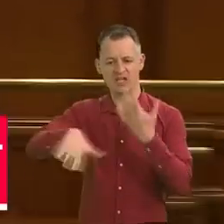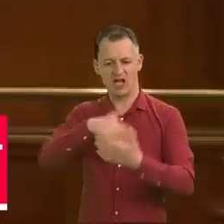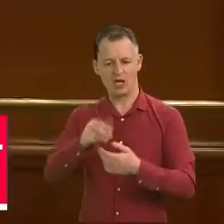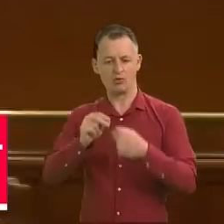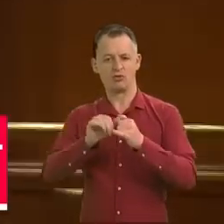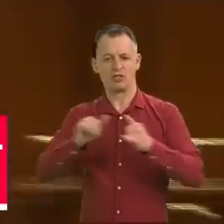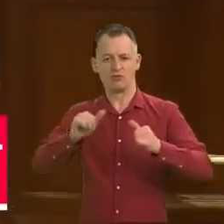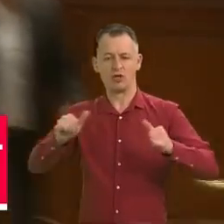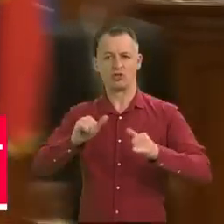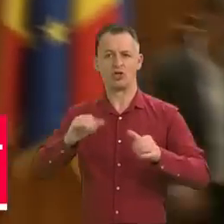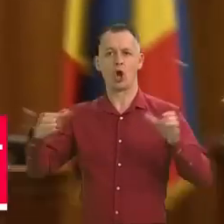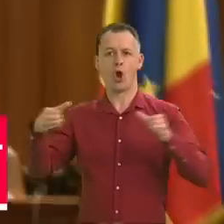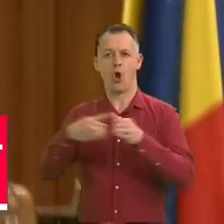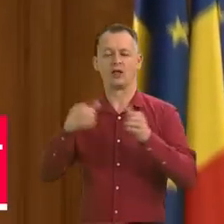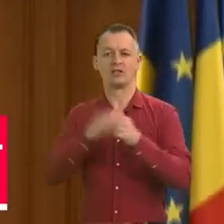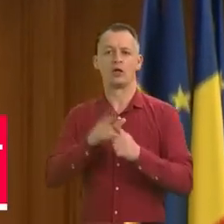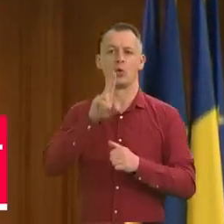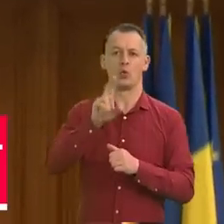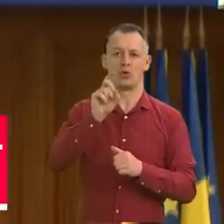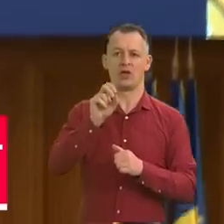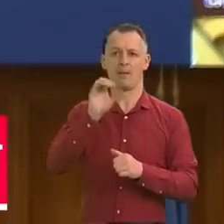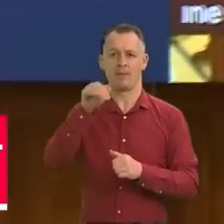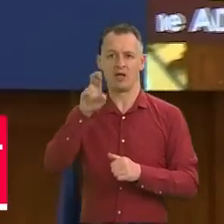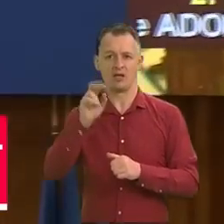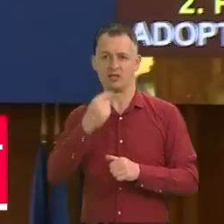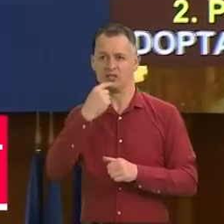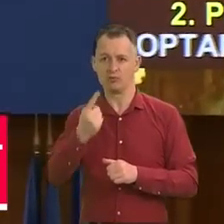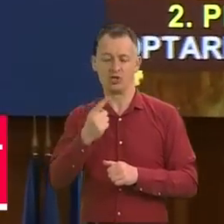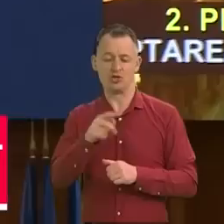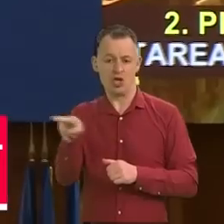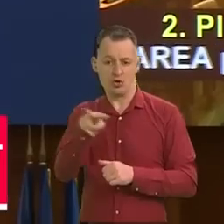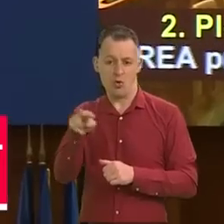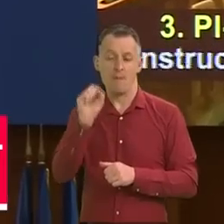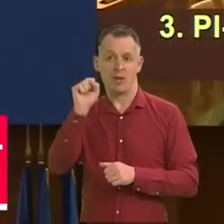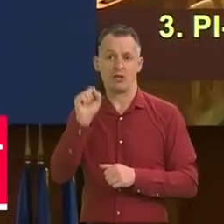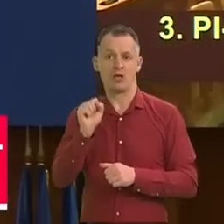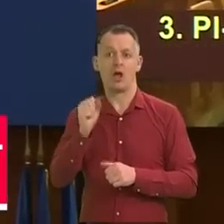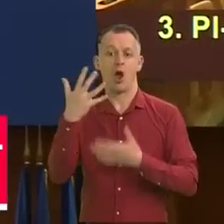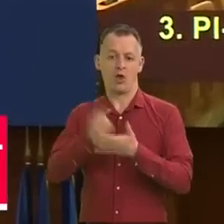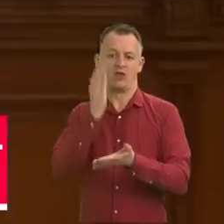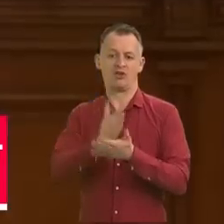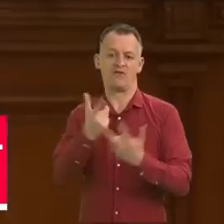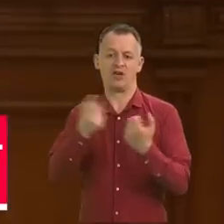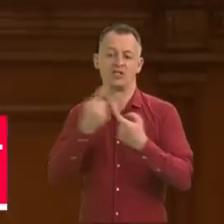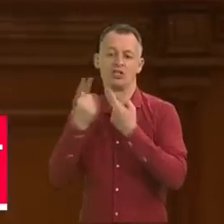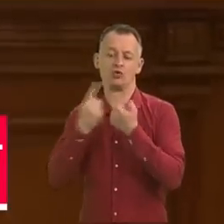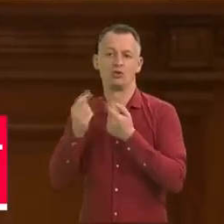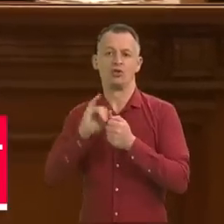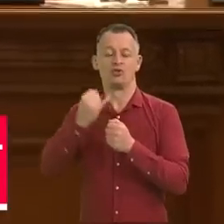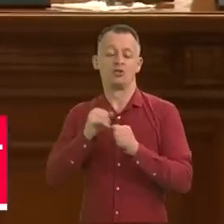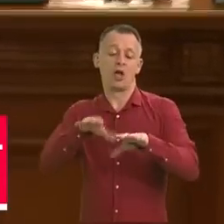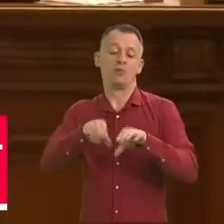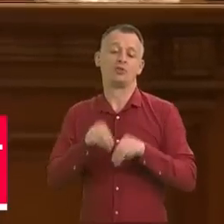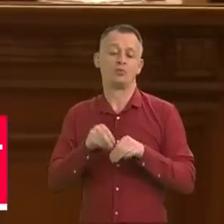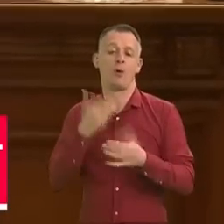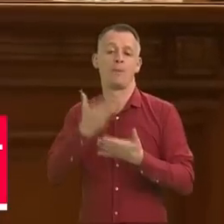coaliție. UDMR acuză faptul că PSD și PNL au luat decizii fără să-i consulte. Mai mult au decis să se abțină la votul privind codul de procedură penală,